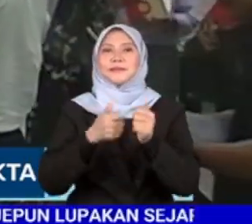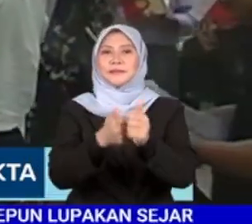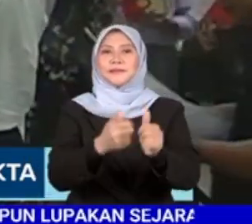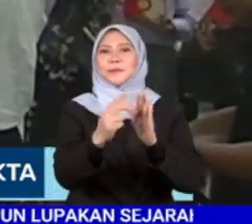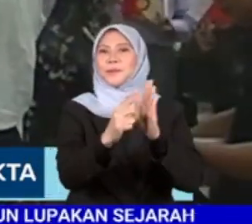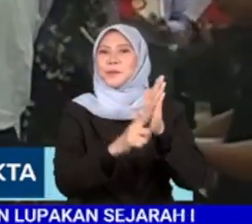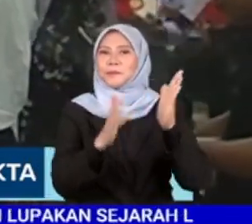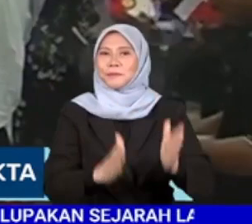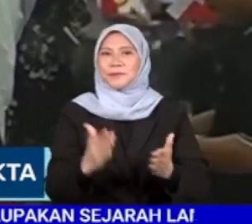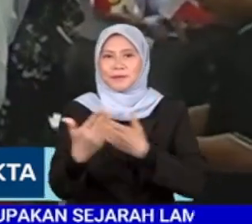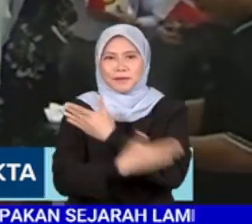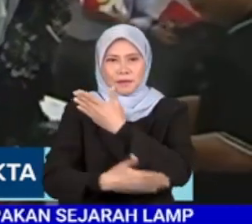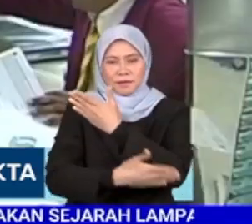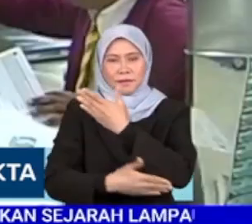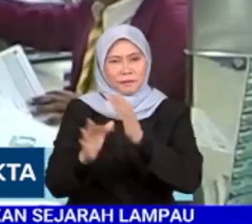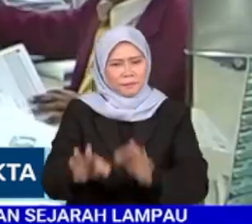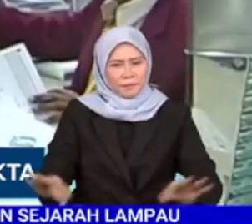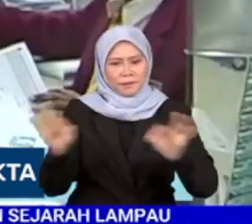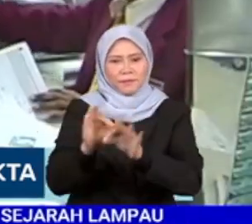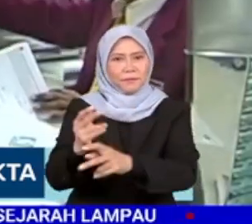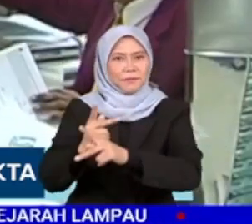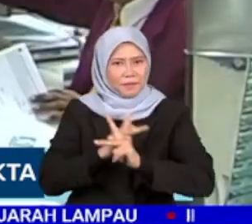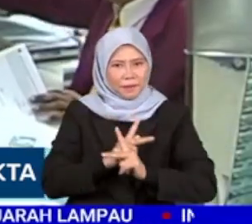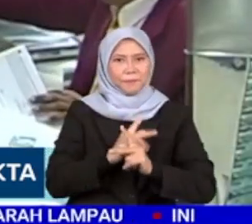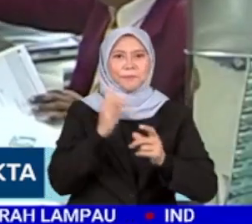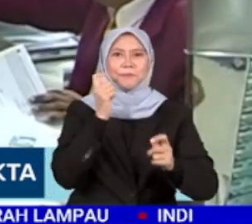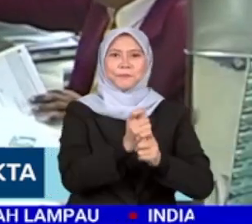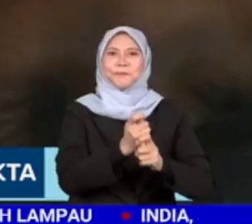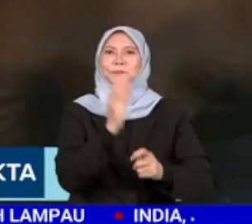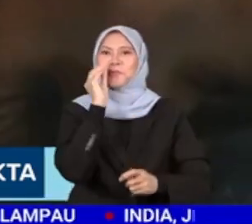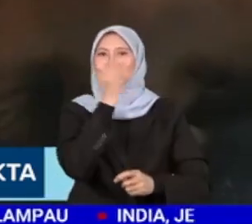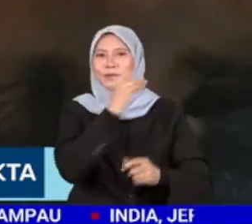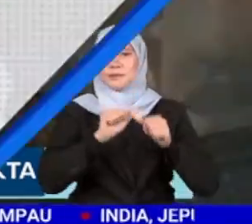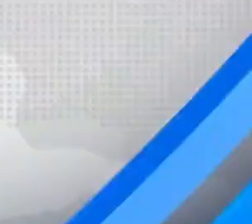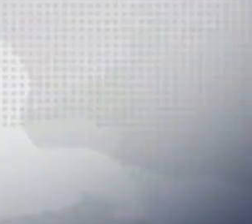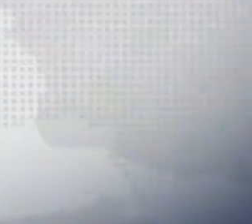Negara. Kepentingan peminjam dipelihara, dividen tetap diteruskan.